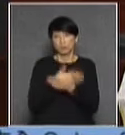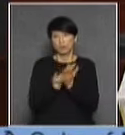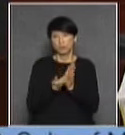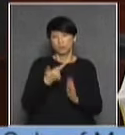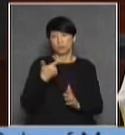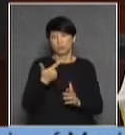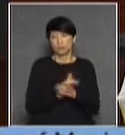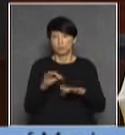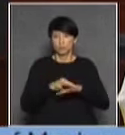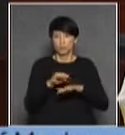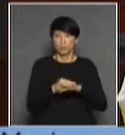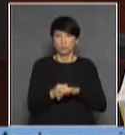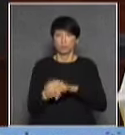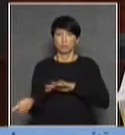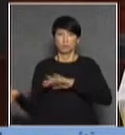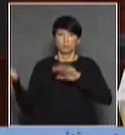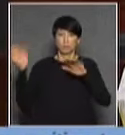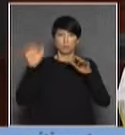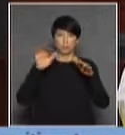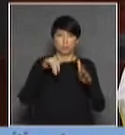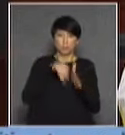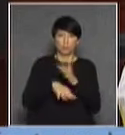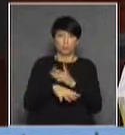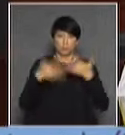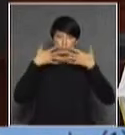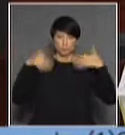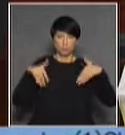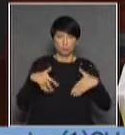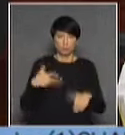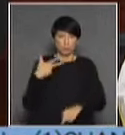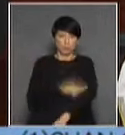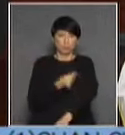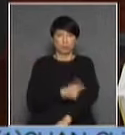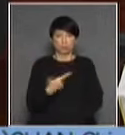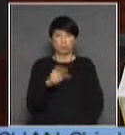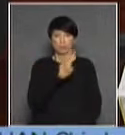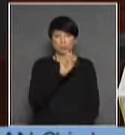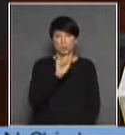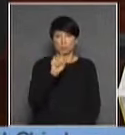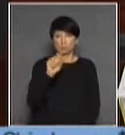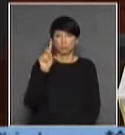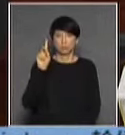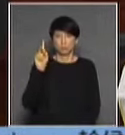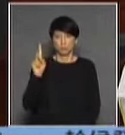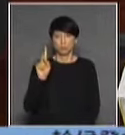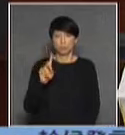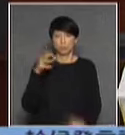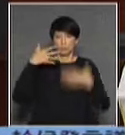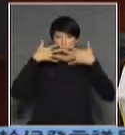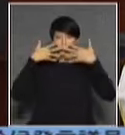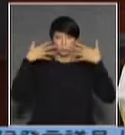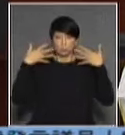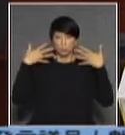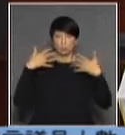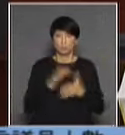席，其實殺貓狗嗰個情況咧係極為嚴重嘅。2011年人道毀滅嘅狗係6000多，貓